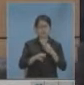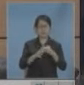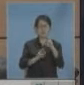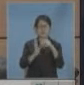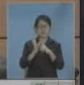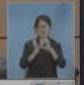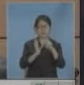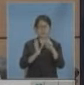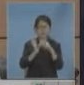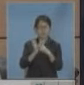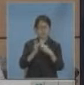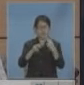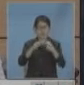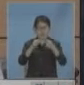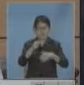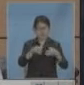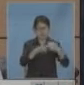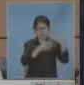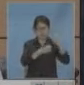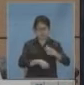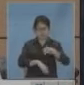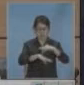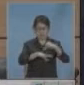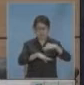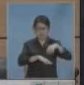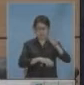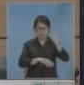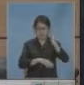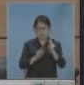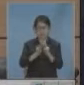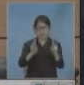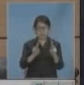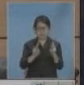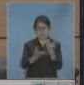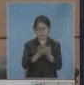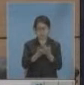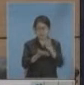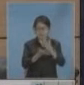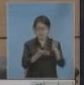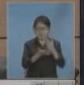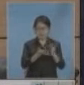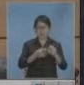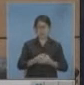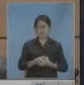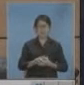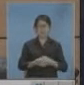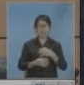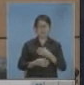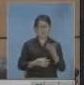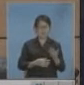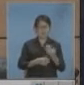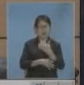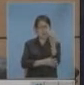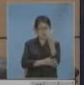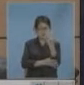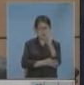ทองบัญชีรายชื่อประชาธิปัตย์ในฐานะโฆษกคณะกรรมาธิการงบประมาณผมก็อยากให้ทางโทรทั